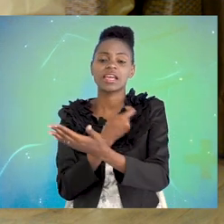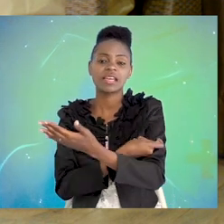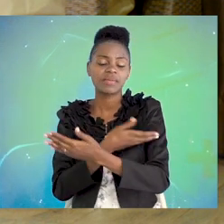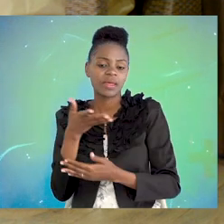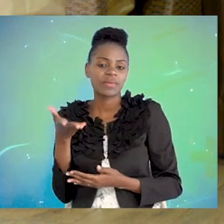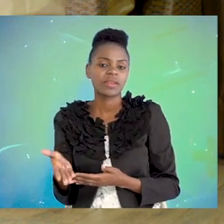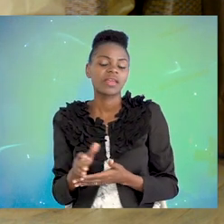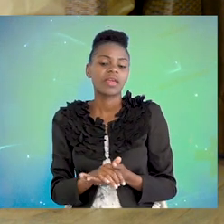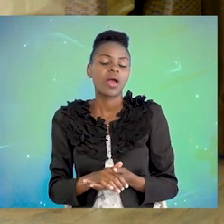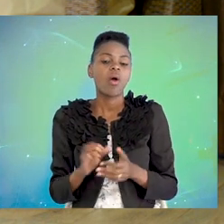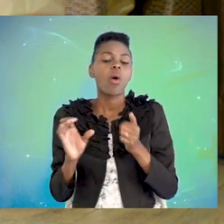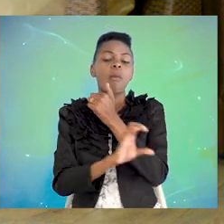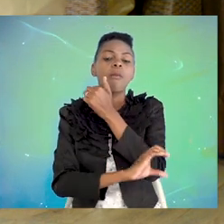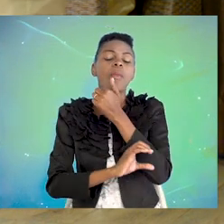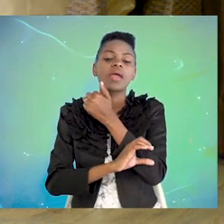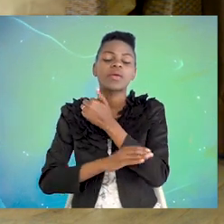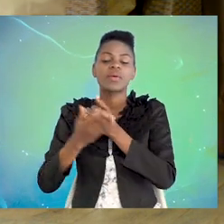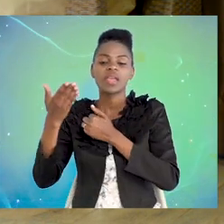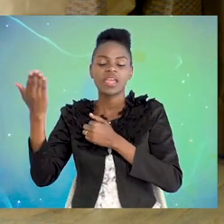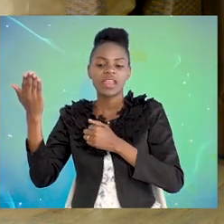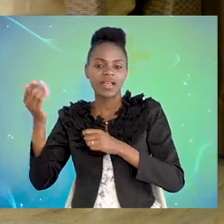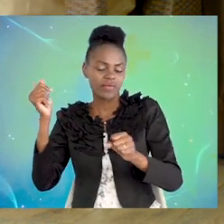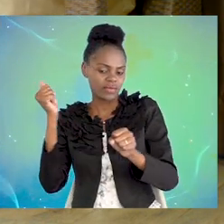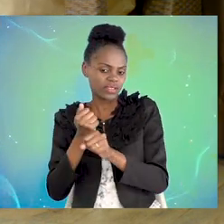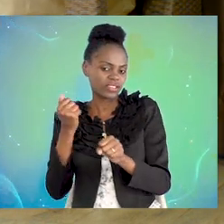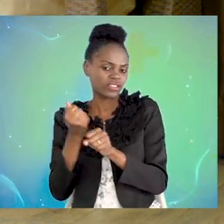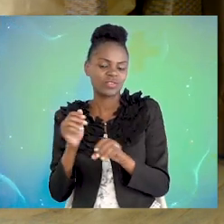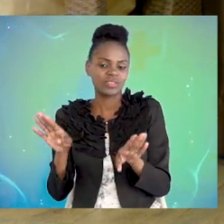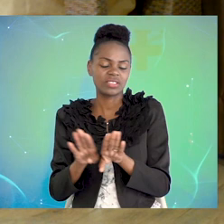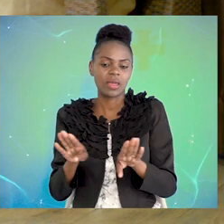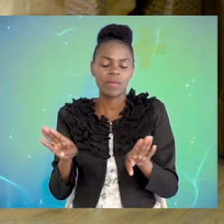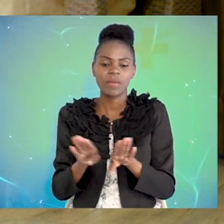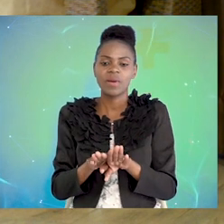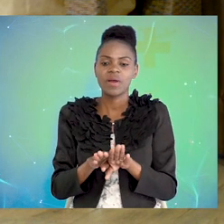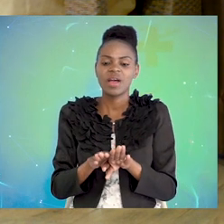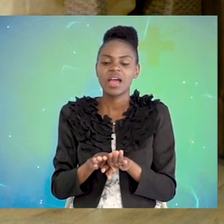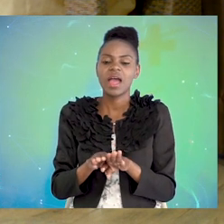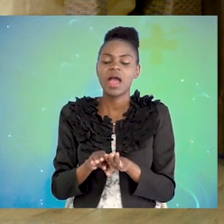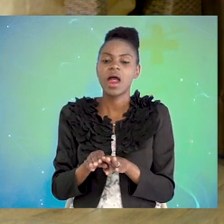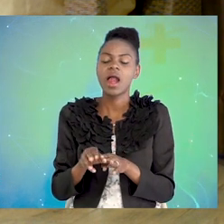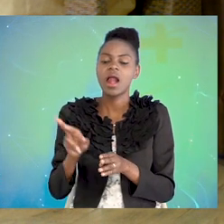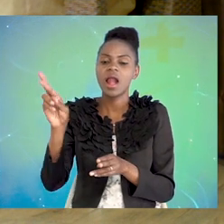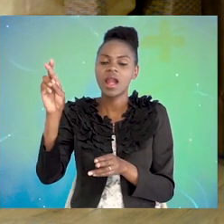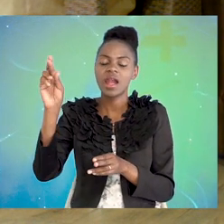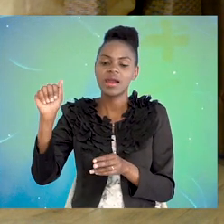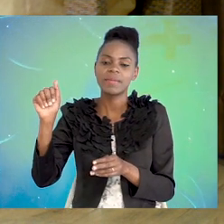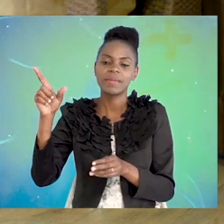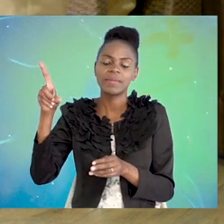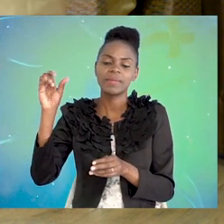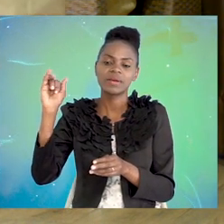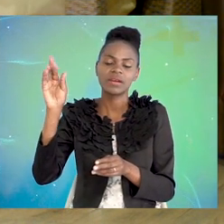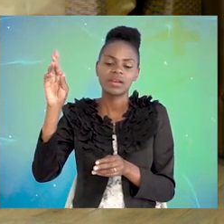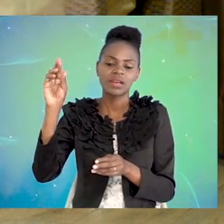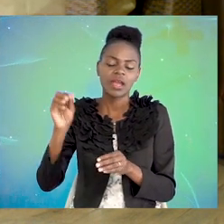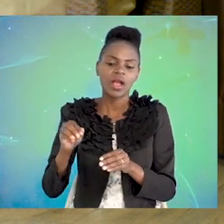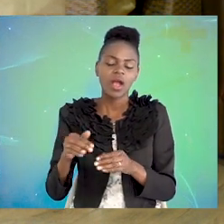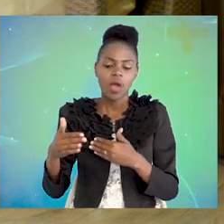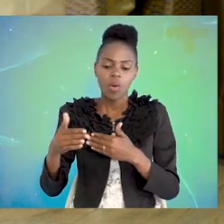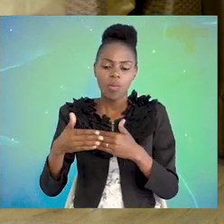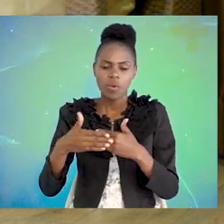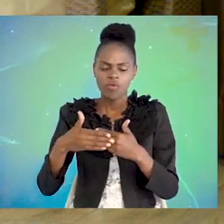Kademera amene iyu mayiko anzathu akugwiritsanso ntchito. Mayiko monga Liberia, Samoa, pompa pa